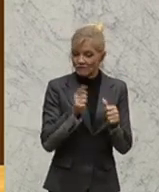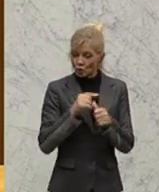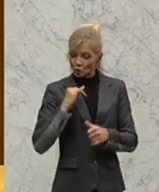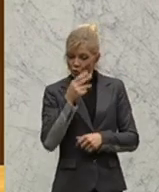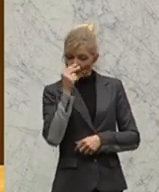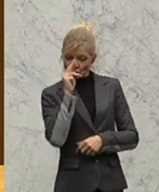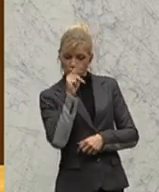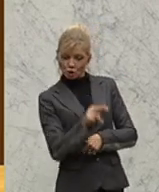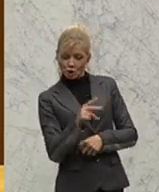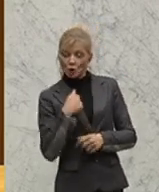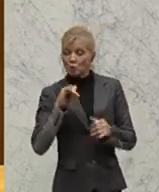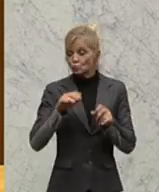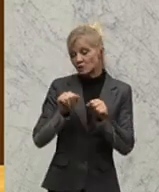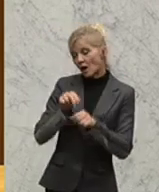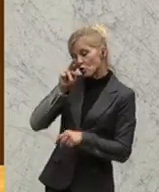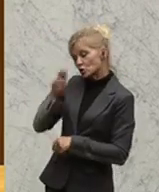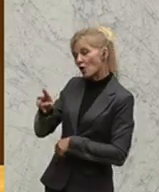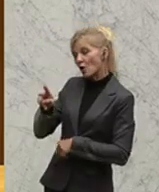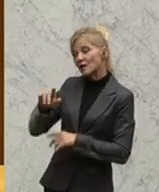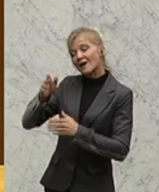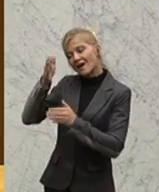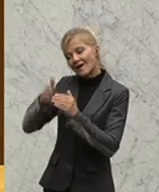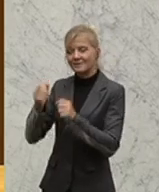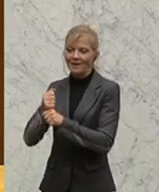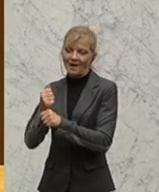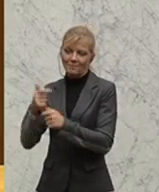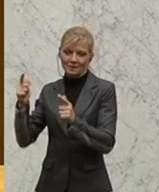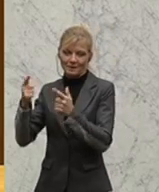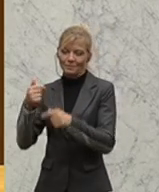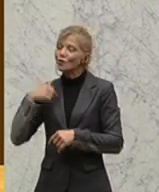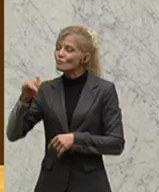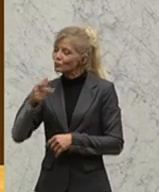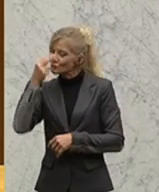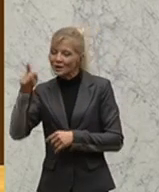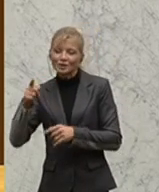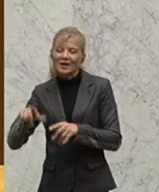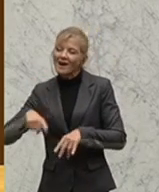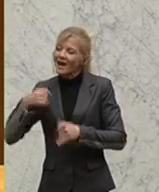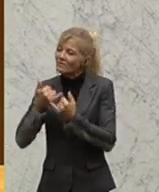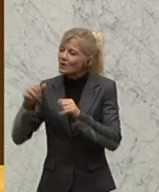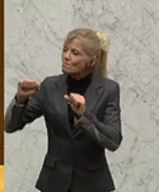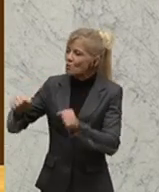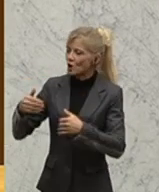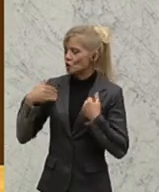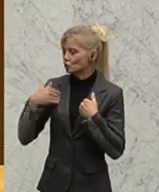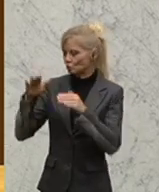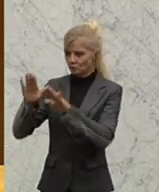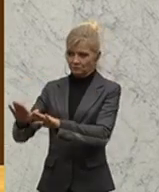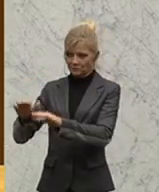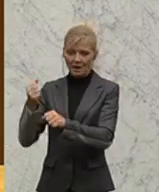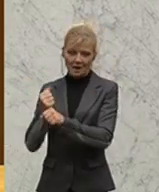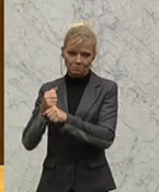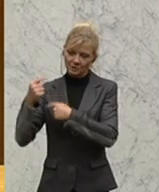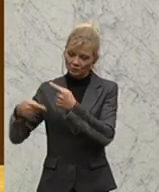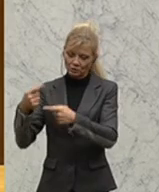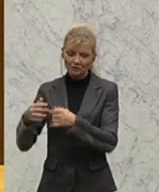man auch am Ende eines Arbeitslebens schauen. Man muss Menschen möglichst lange gesund im Arbeitsprozess halten können. Weil ich habe es schon ein paar Mal gesagt von dieser